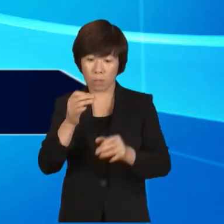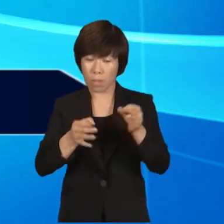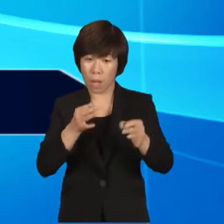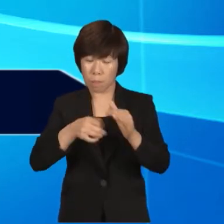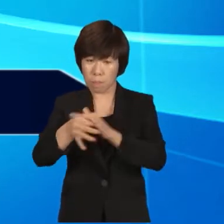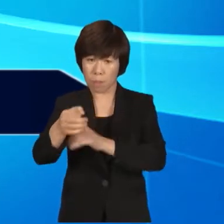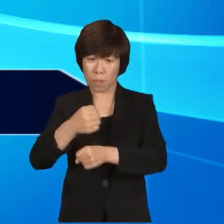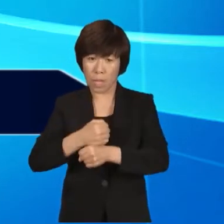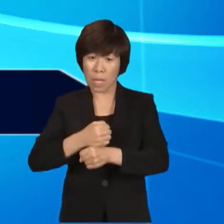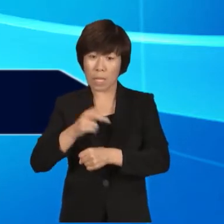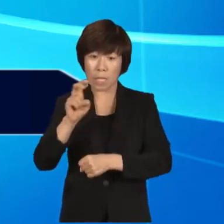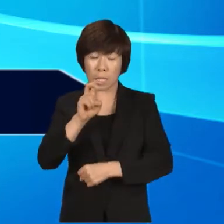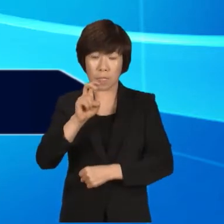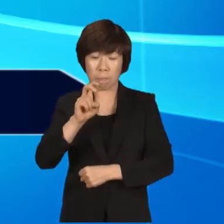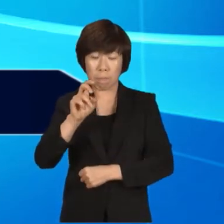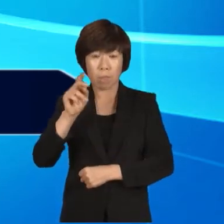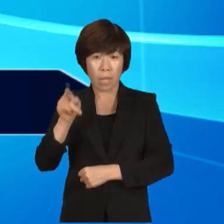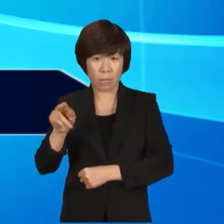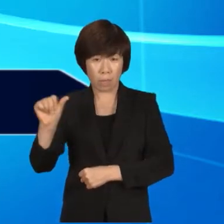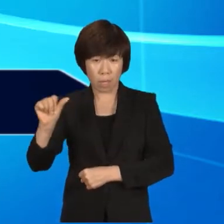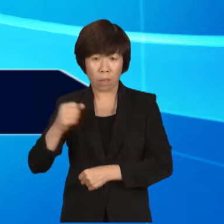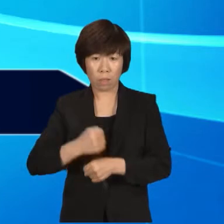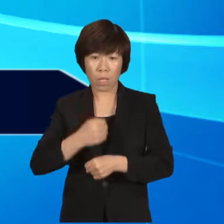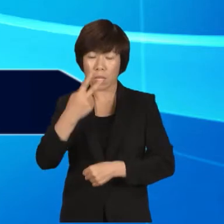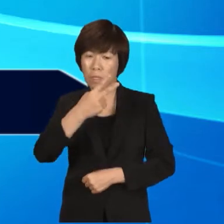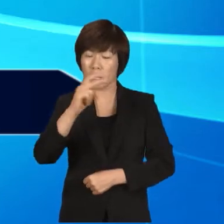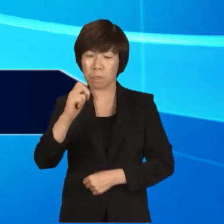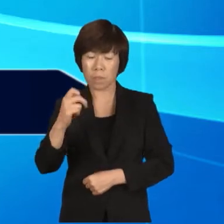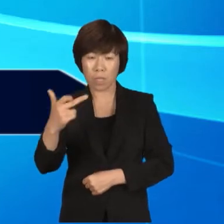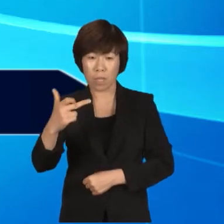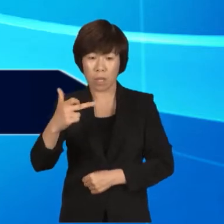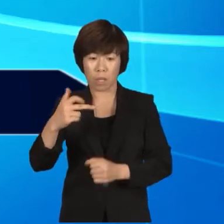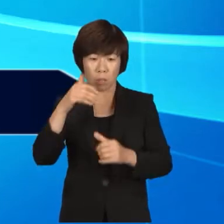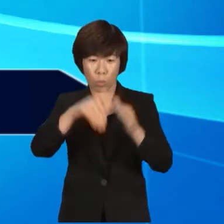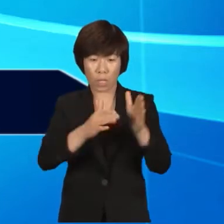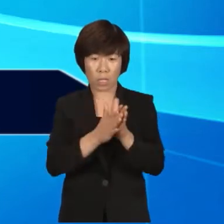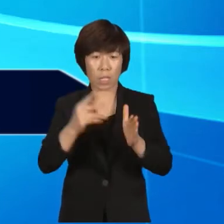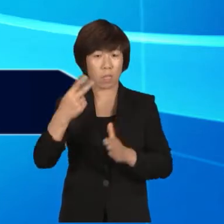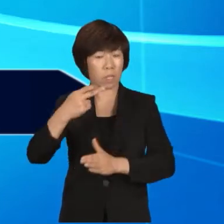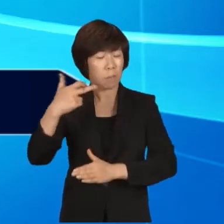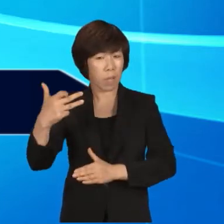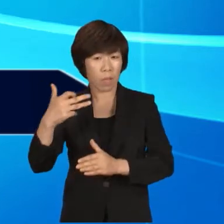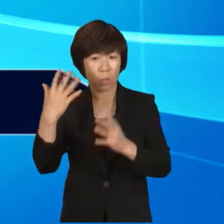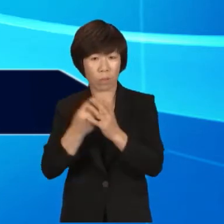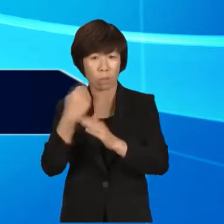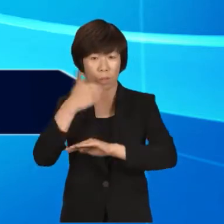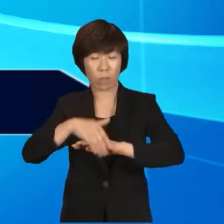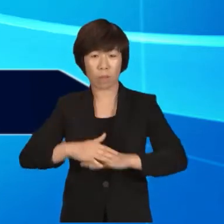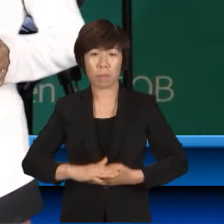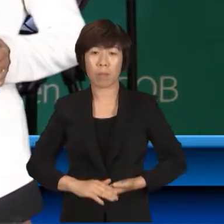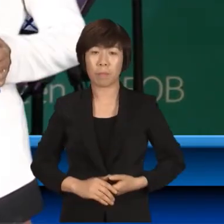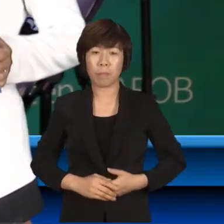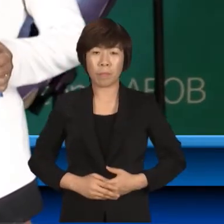들여 20헥타르 규모로 오는 2017년 착공해 2018년 완공될 예정입니다.